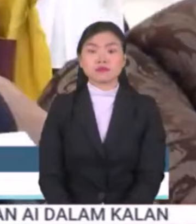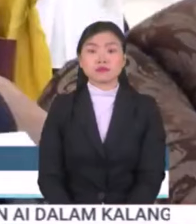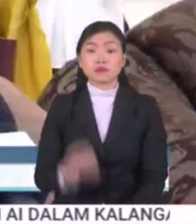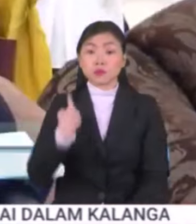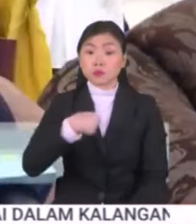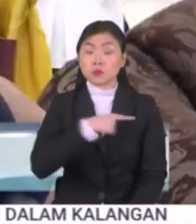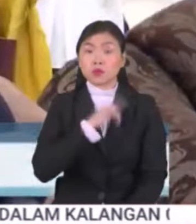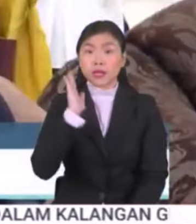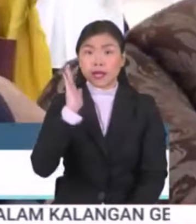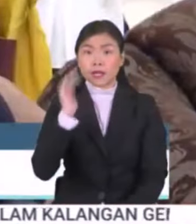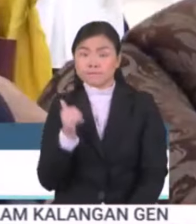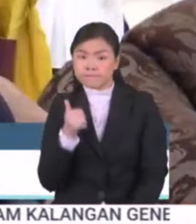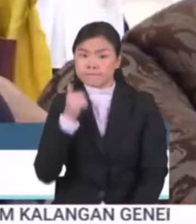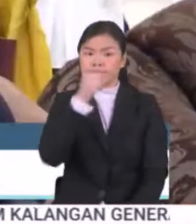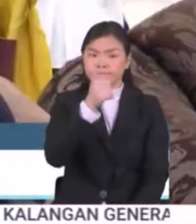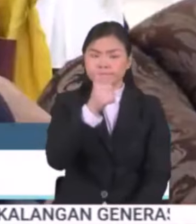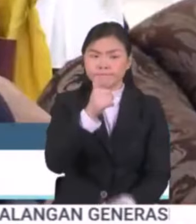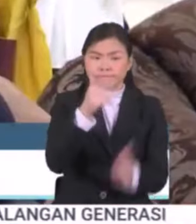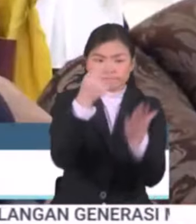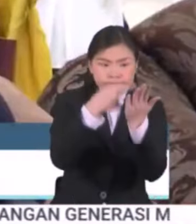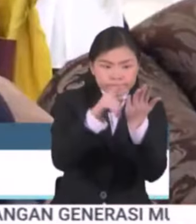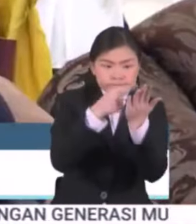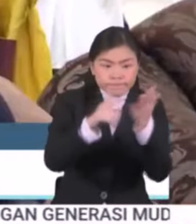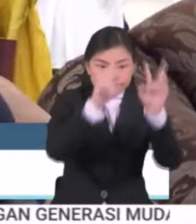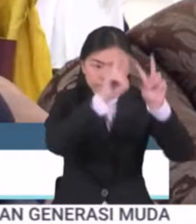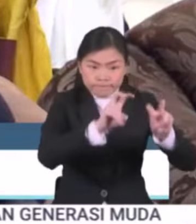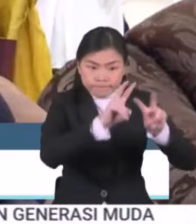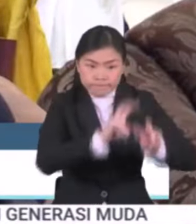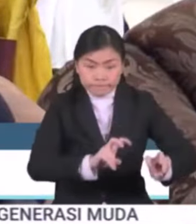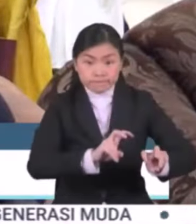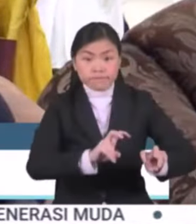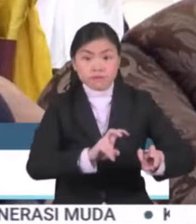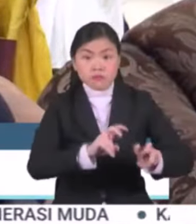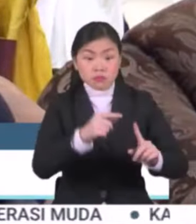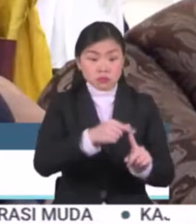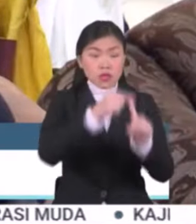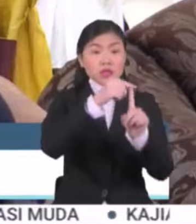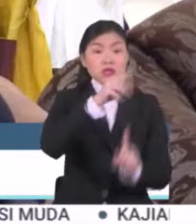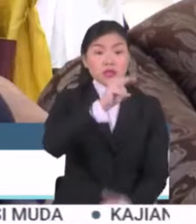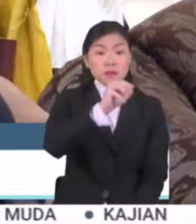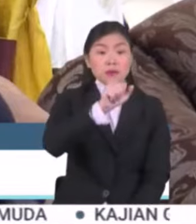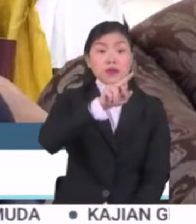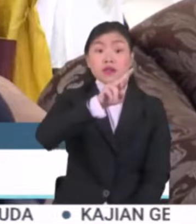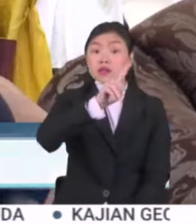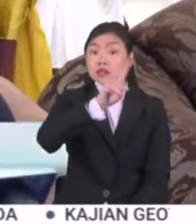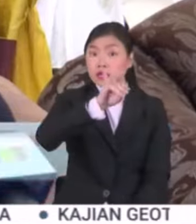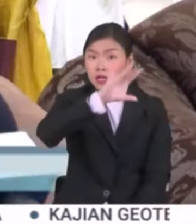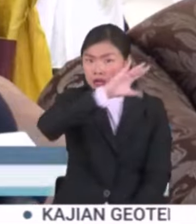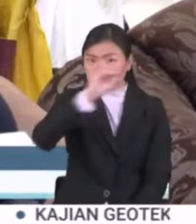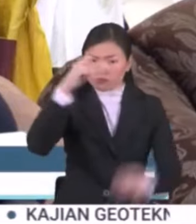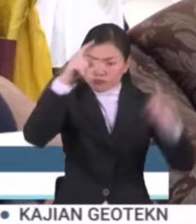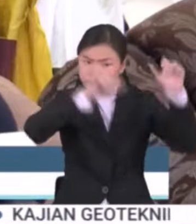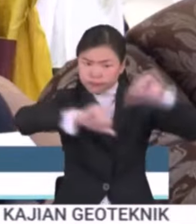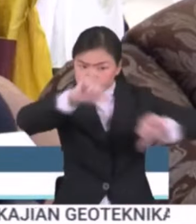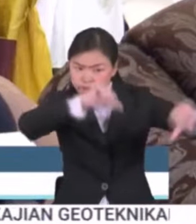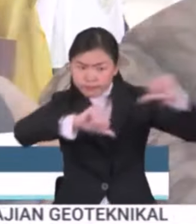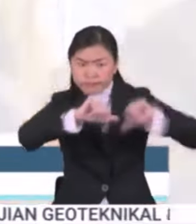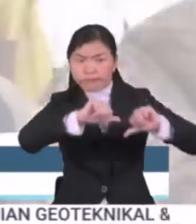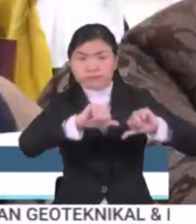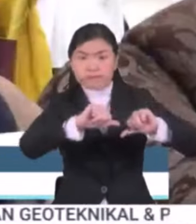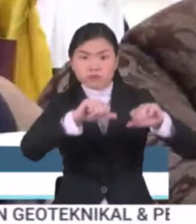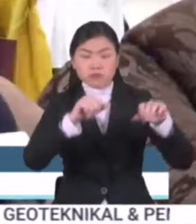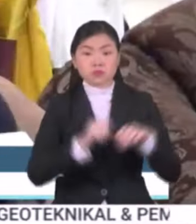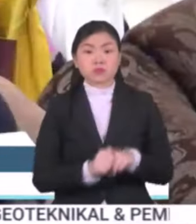Kita akan pergi kepada pihak yang membuat kajian, terutama dan MARDI dan makmal kita untuk kajian dan